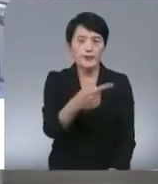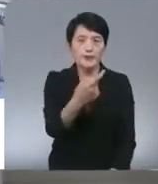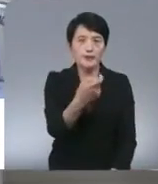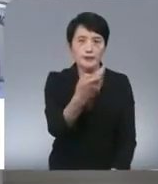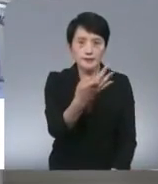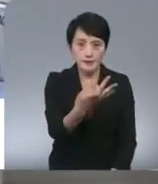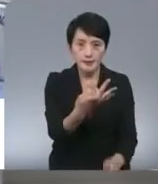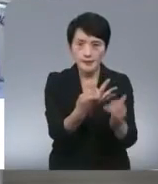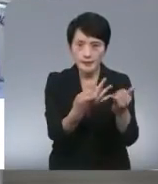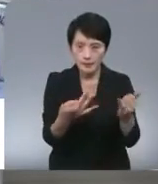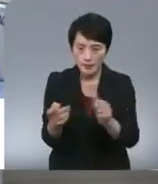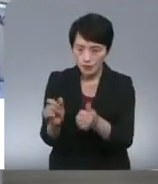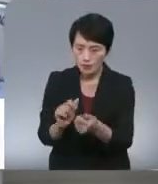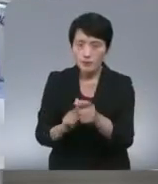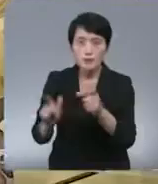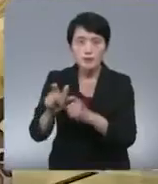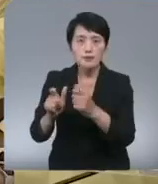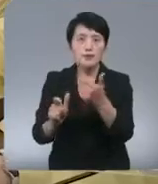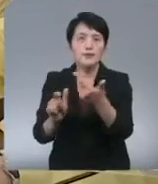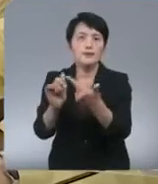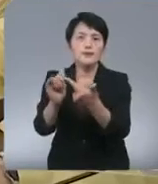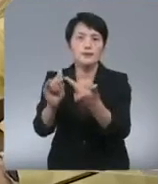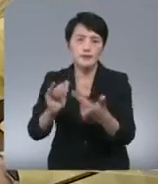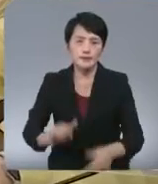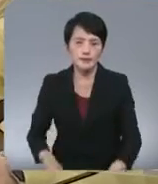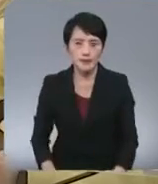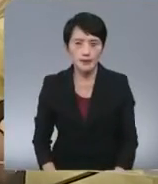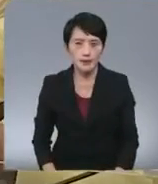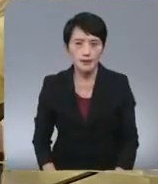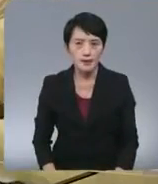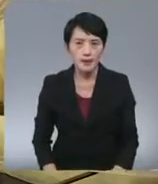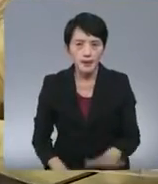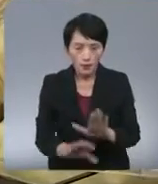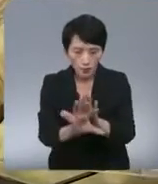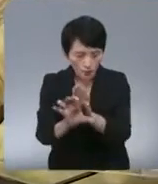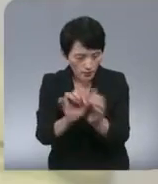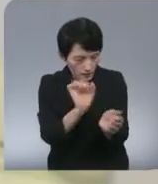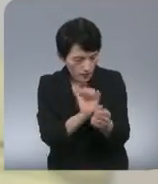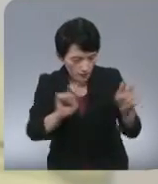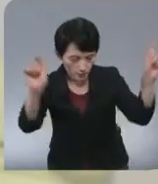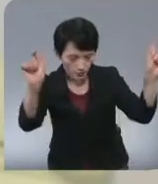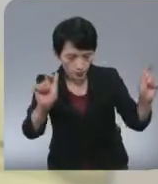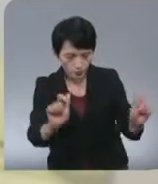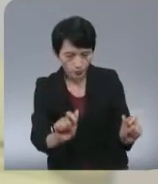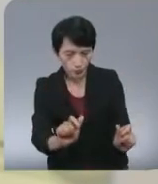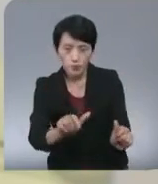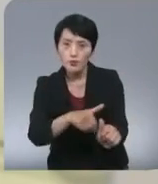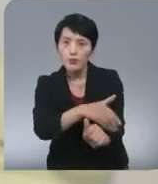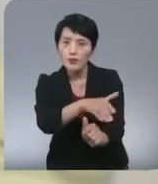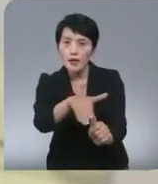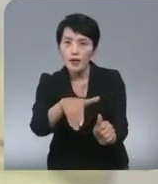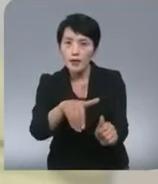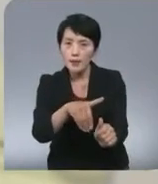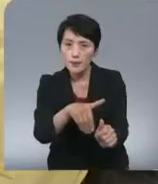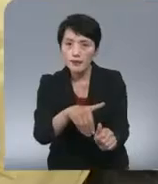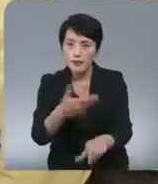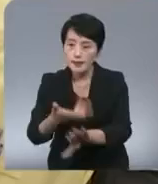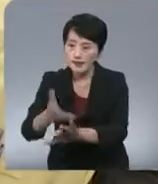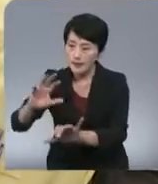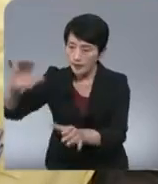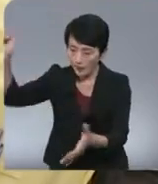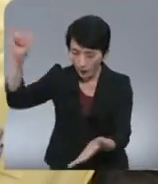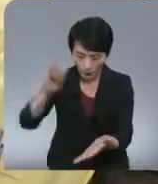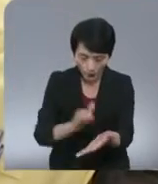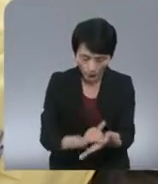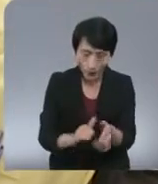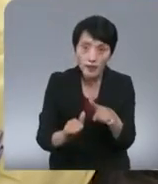Hàn Quốc kiếm gỗ sồi đã quyết định nới lỏng quy định nhập cảnh như nghĩa vụ cách ly bắt buộc do tình hình phần dịch trong và ngoài nước đã được kiểm soát ổn định như